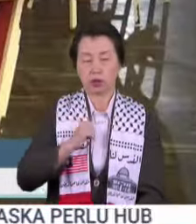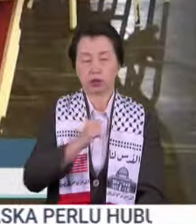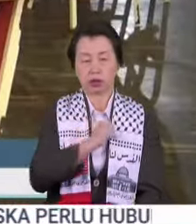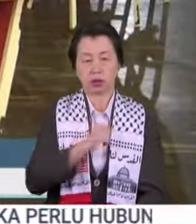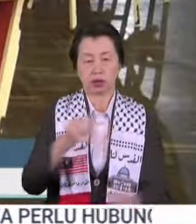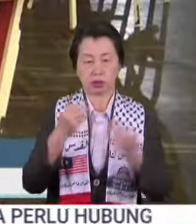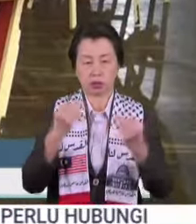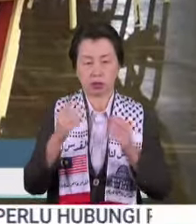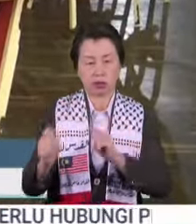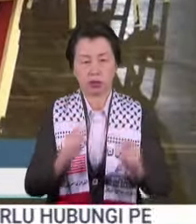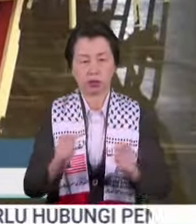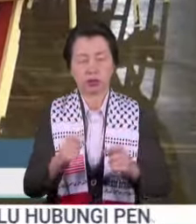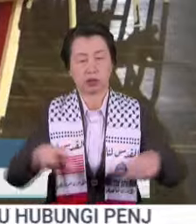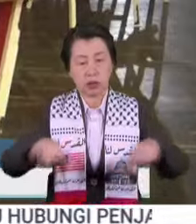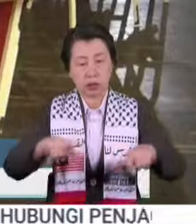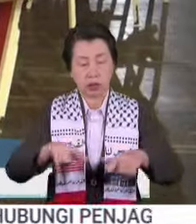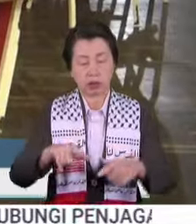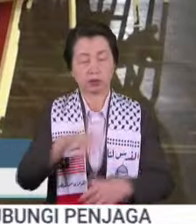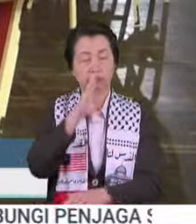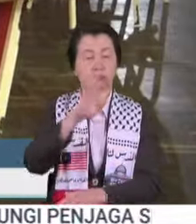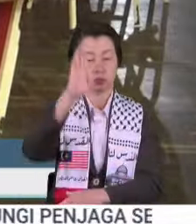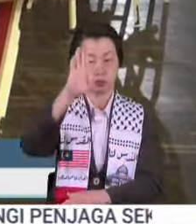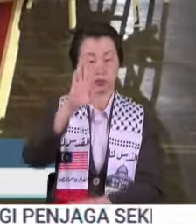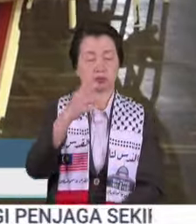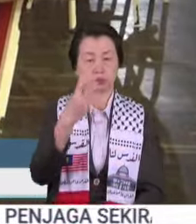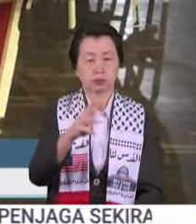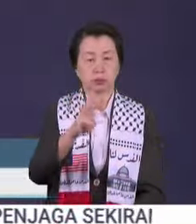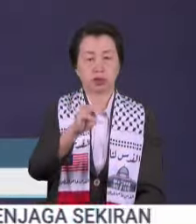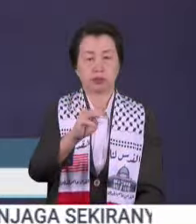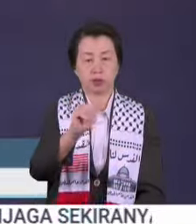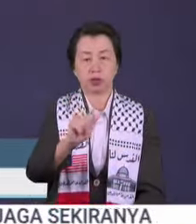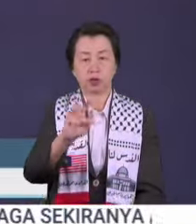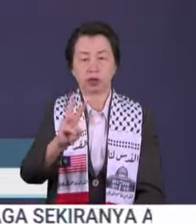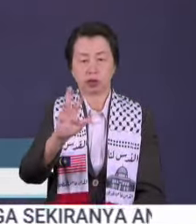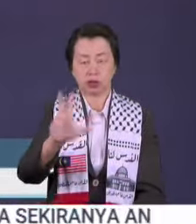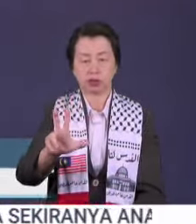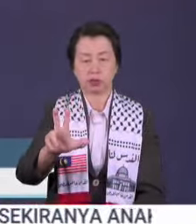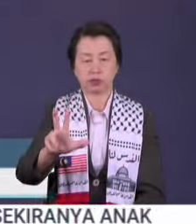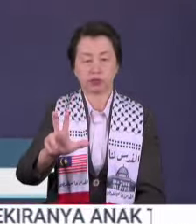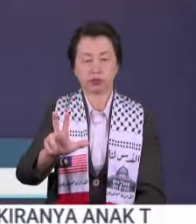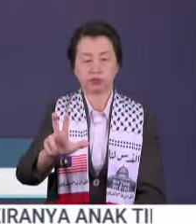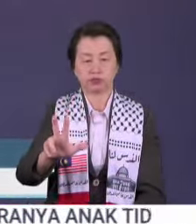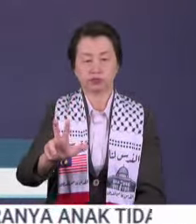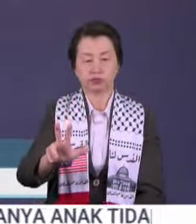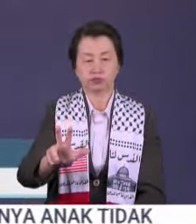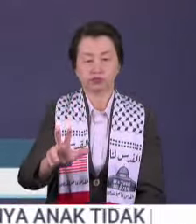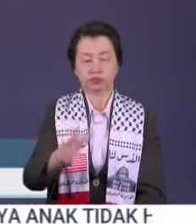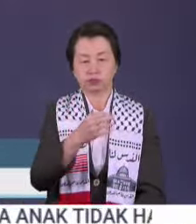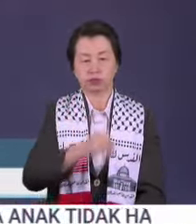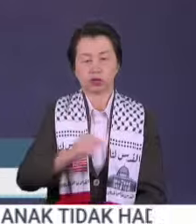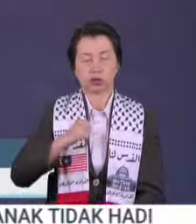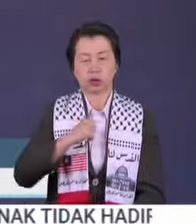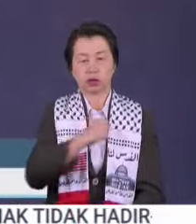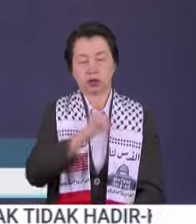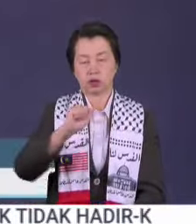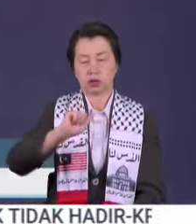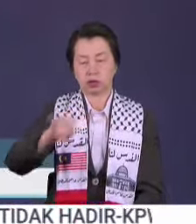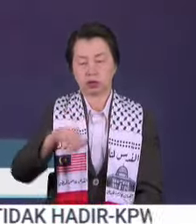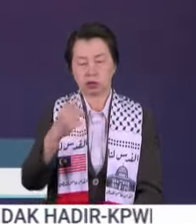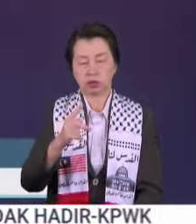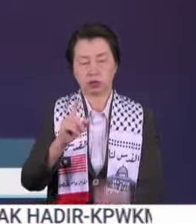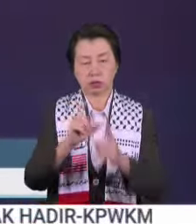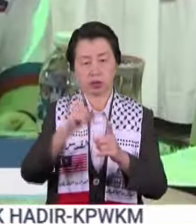khas tindakan pelaksanaan Malaysia 1963 mn63 dan ahli jawatankuasa